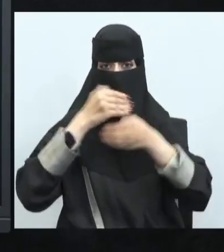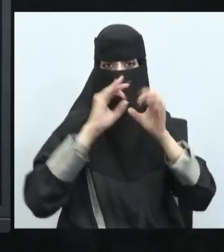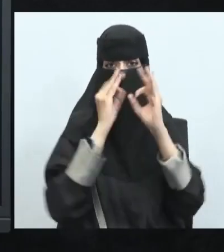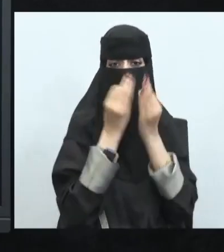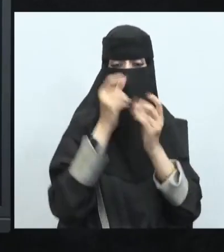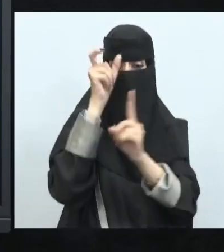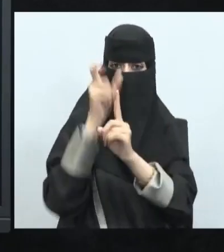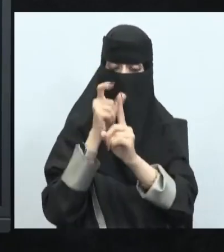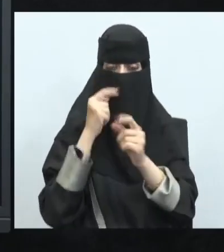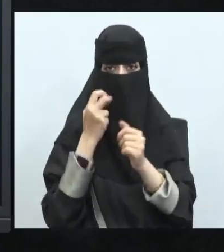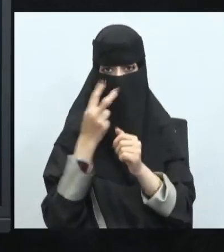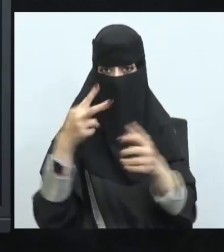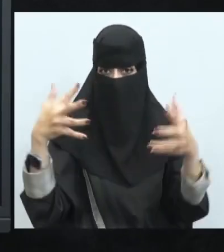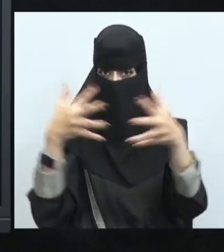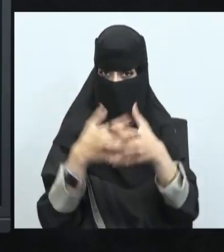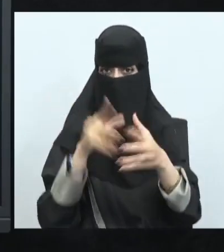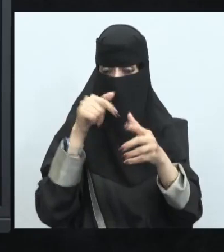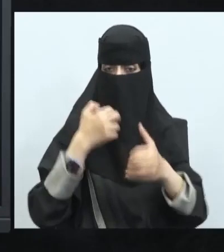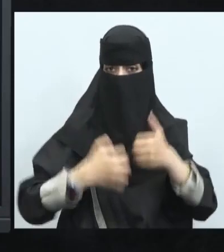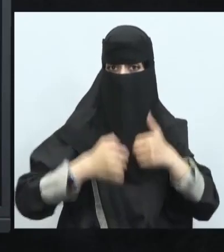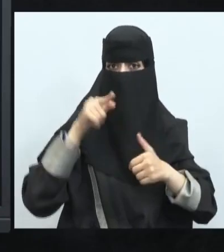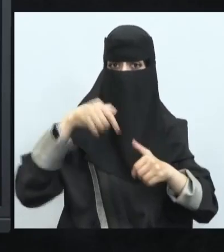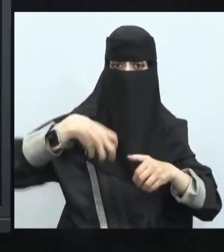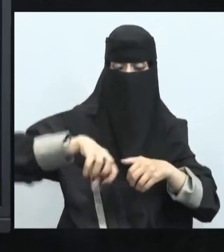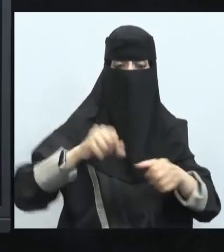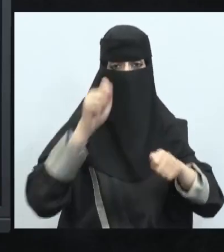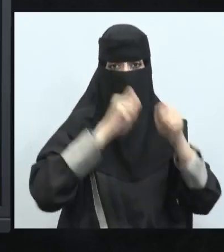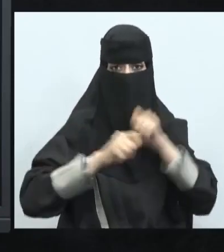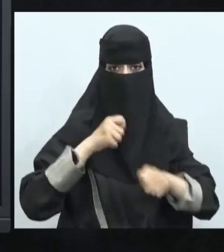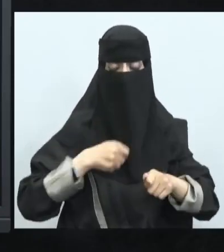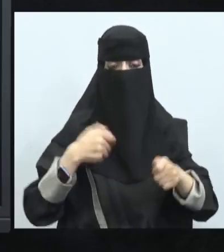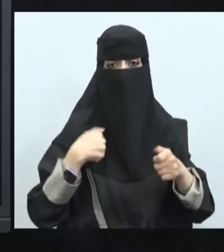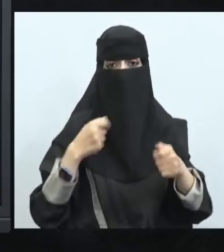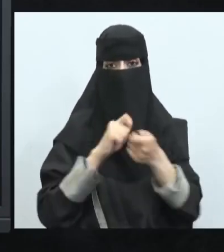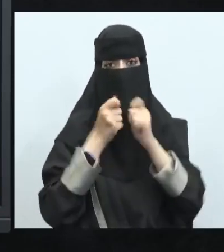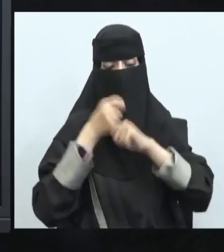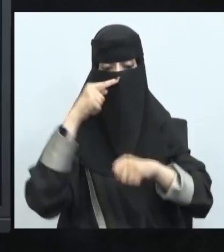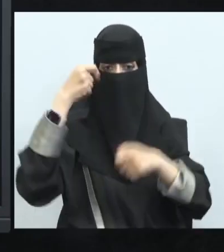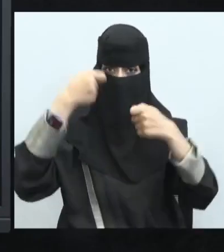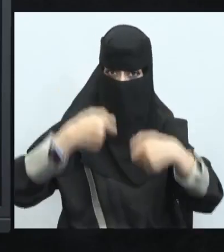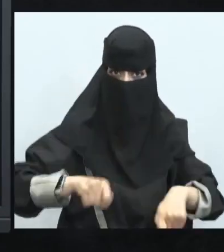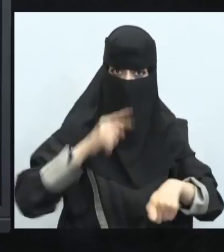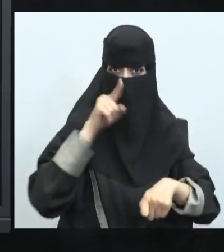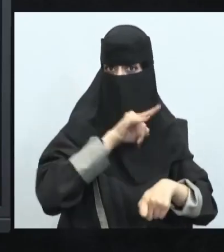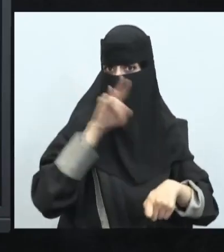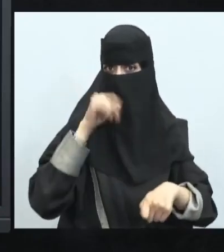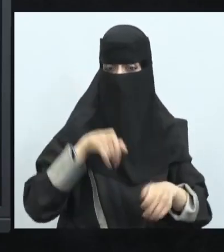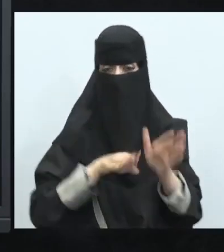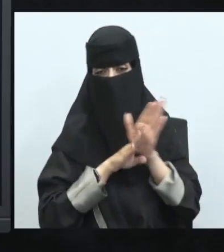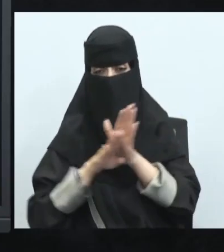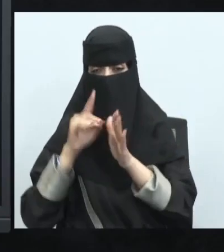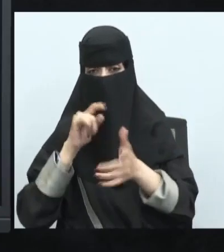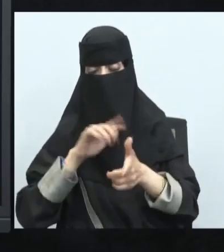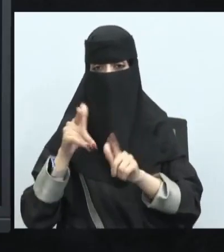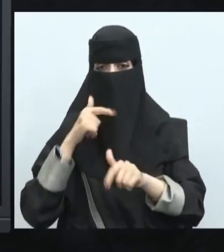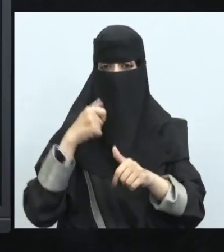في رايهم اذا سيشعرون انهم جزء من عمليه التغيير حينما افرض على الاشخاص ولا قد يكون المقاومه قد